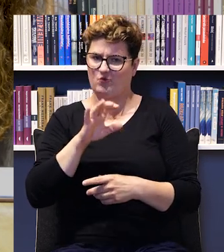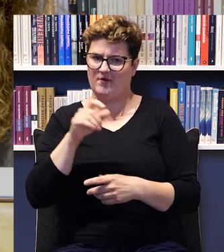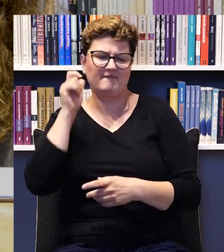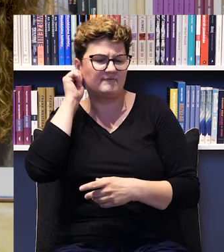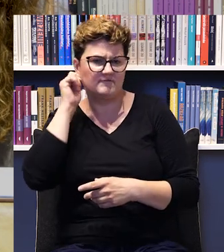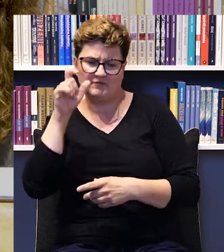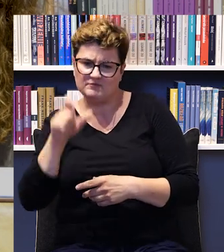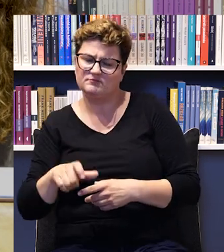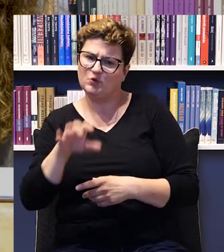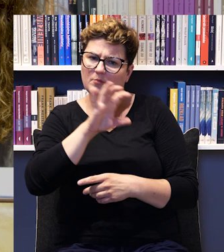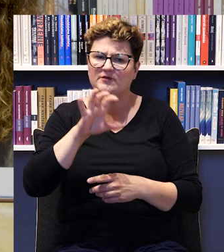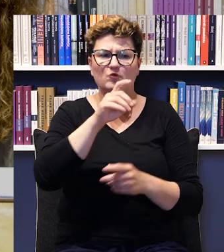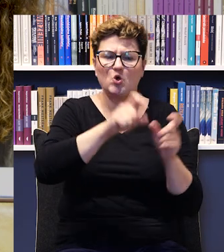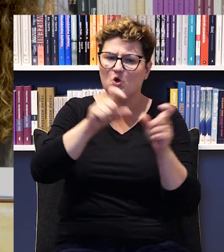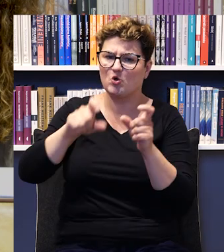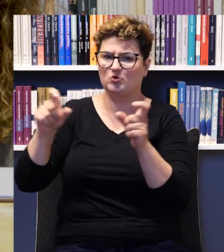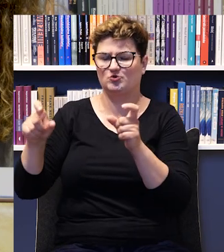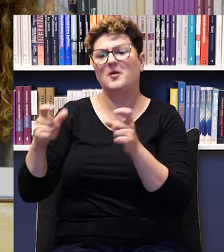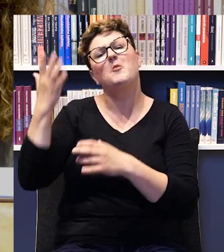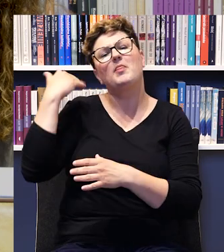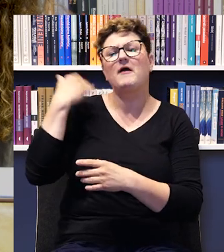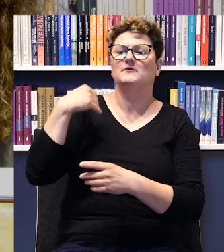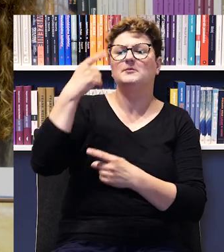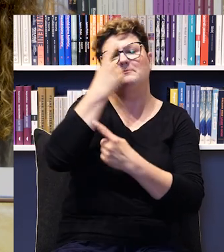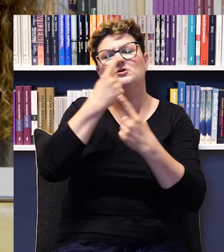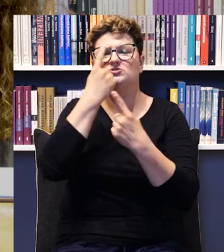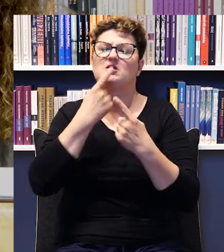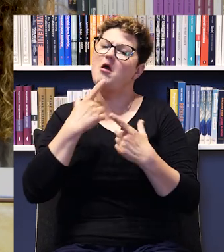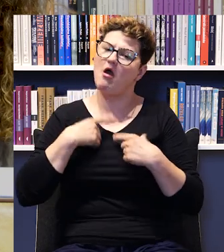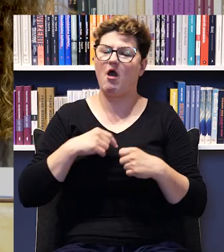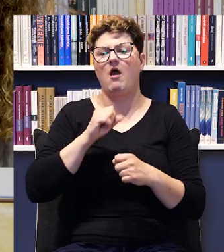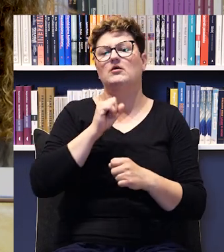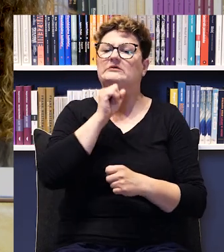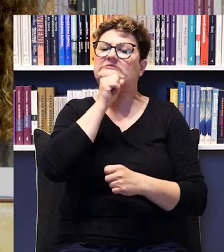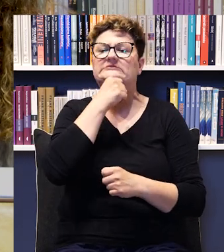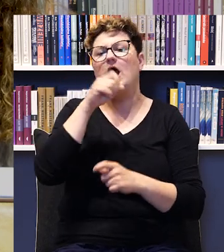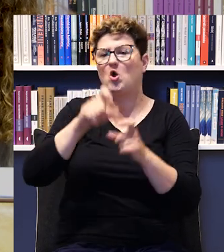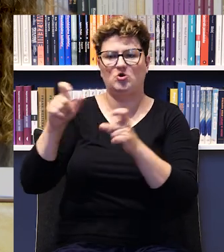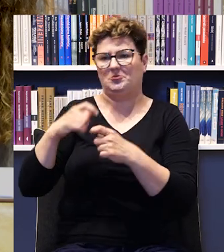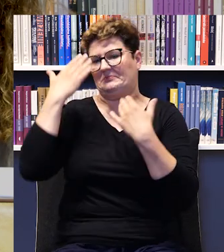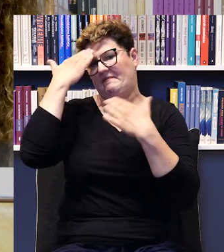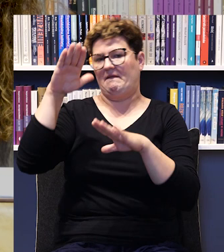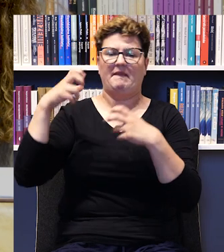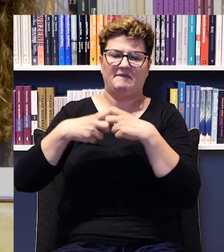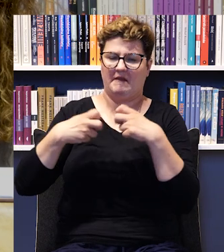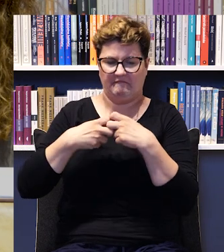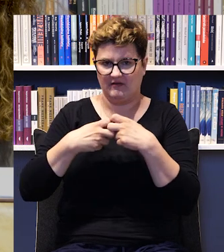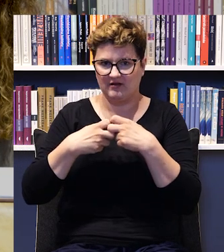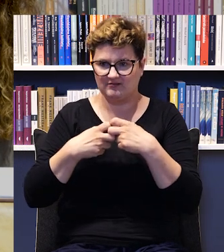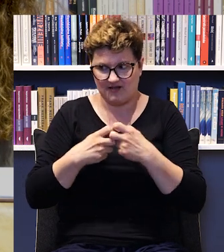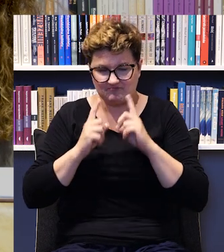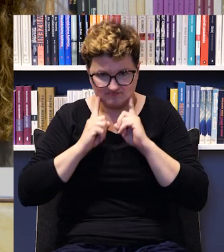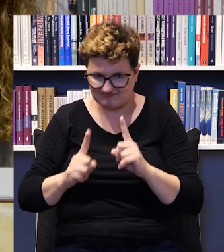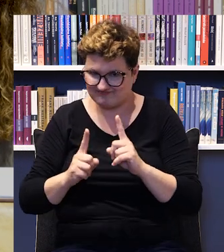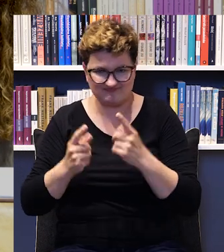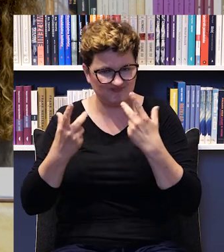wśród osób, też nie, bo wydaje mi się, że kiedyś się myślało, że o, bo to starsze osoby się nie znają na internecie, no nie? Jakby, a wcale niekoniecznie tak